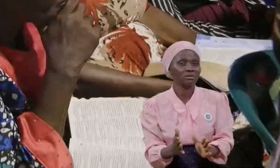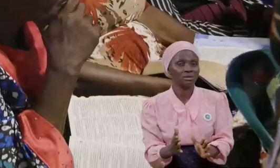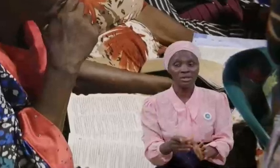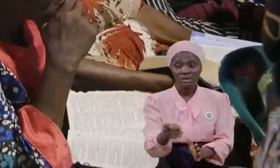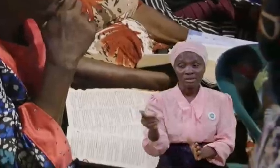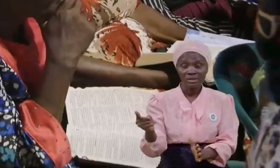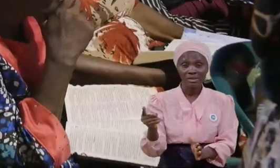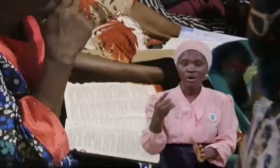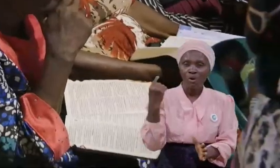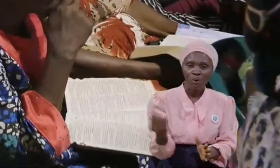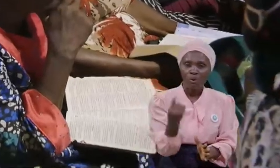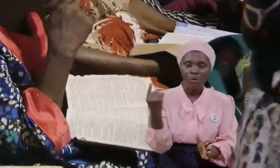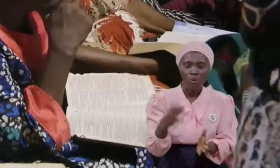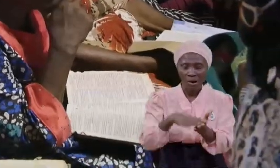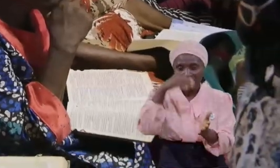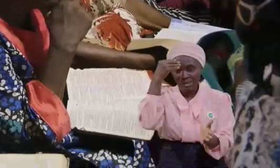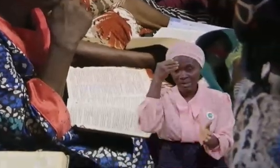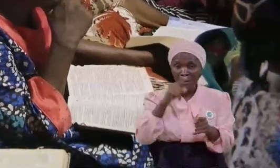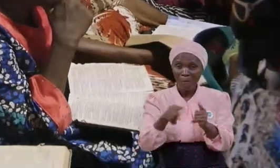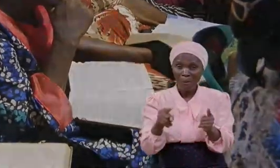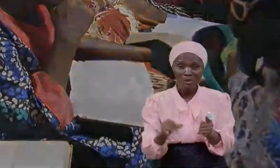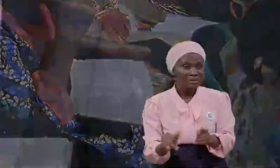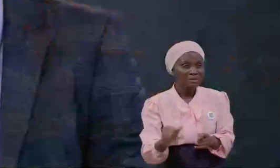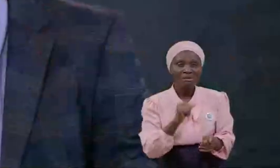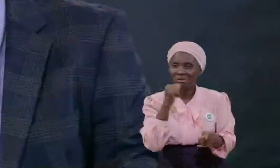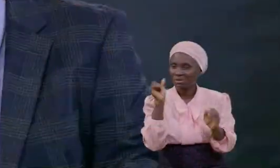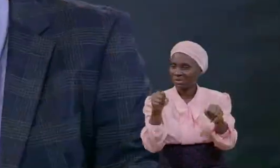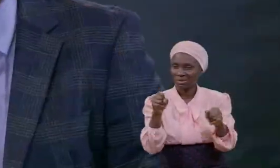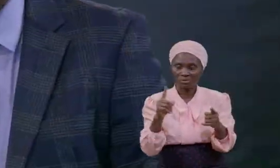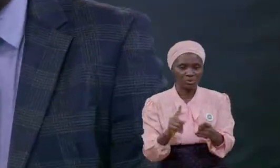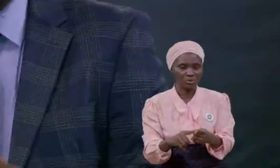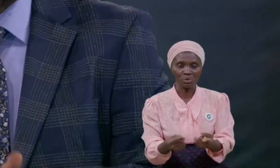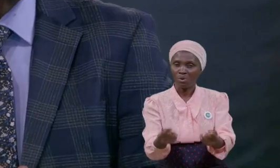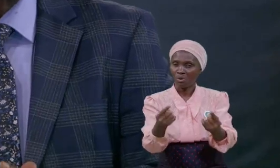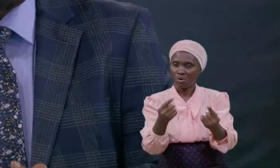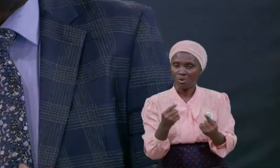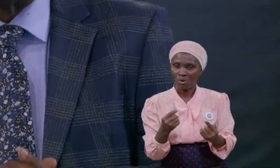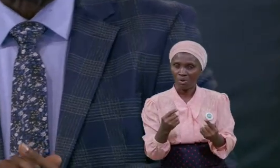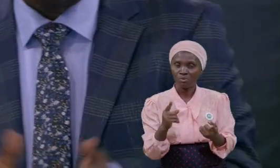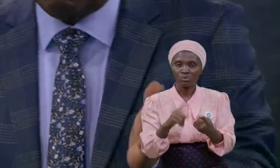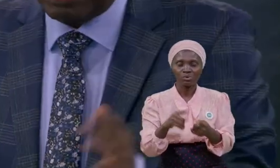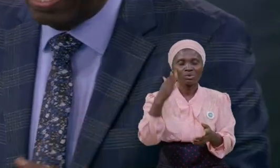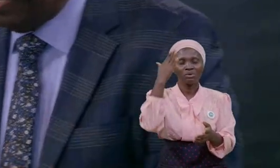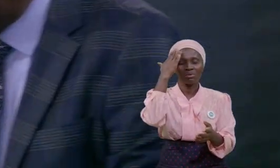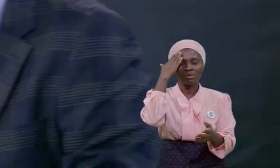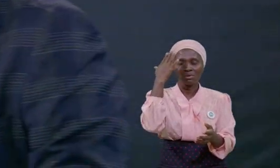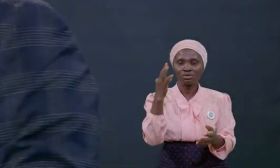jamais arriver à la connaissance de la vérité.